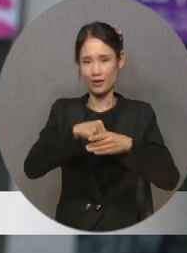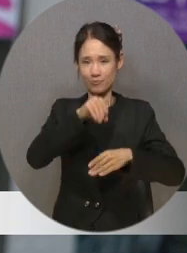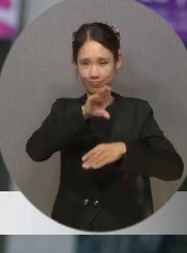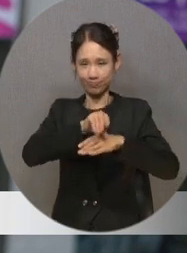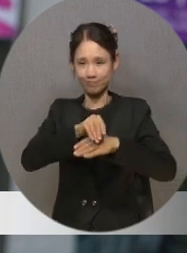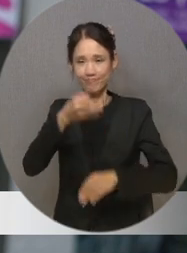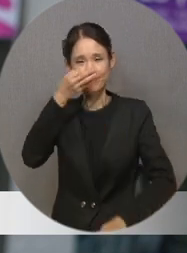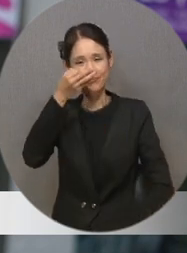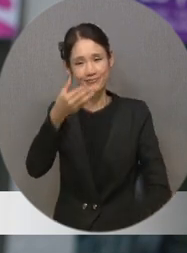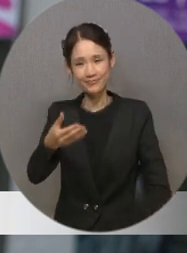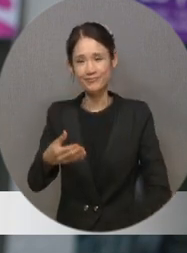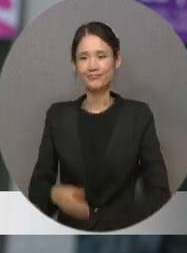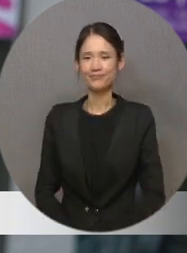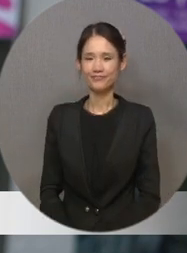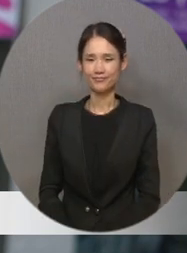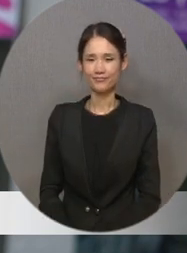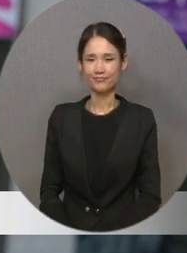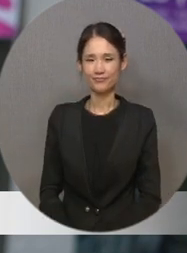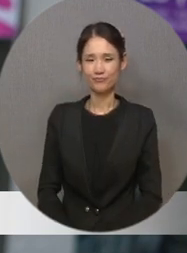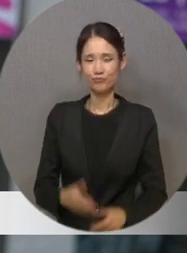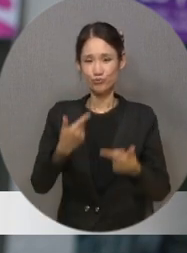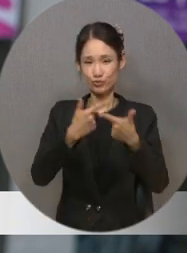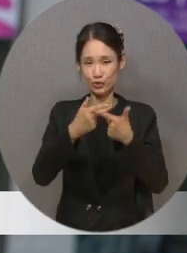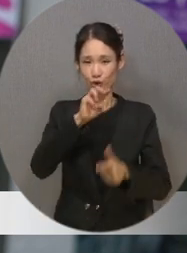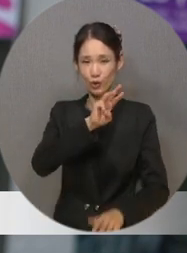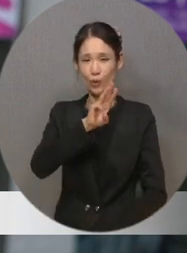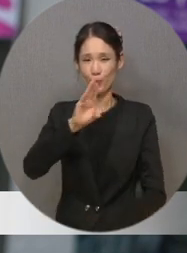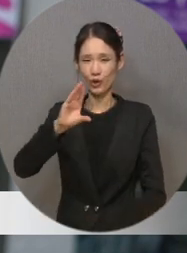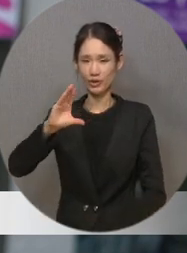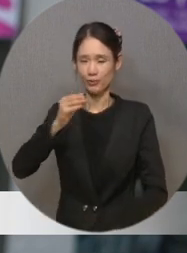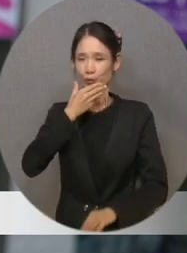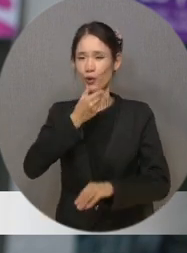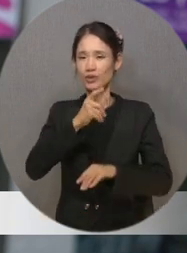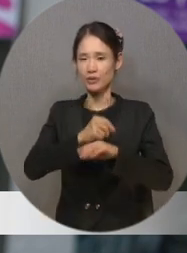최선을 다하겠습니다. 이상으로